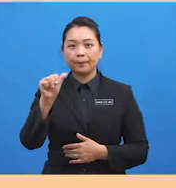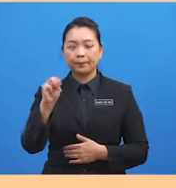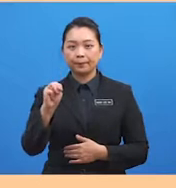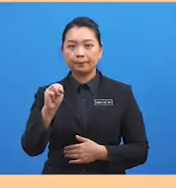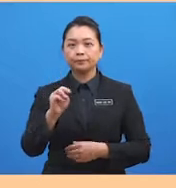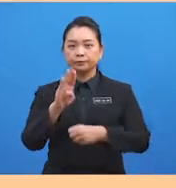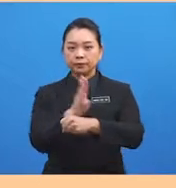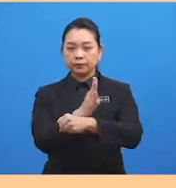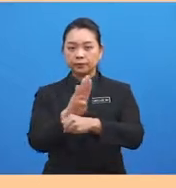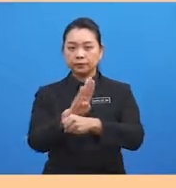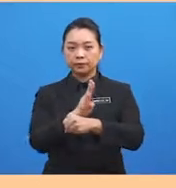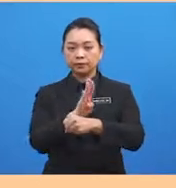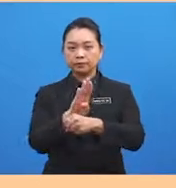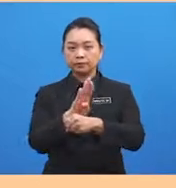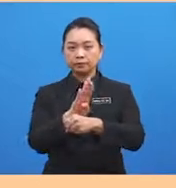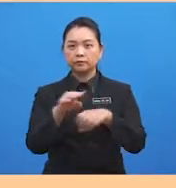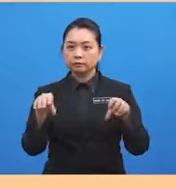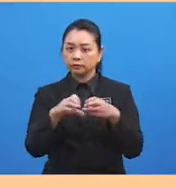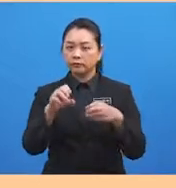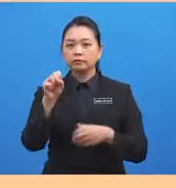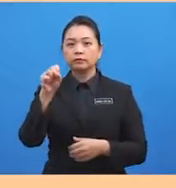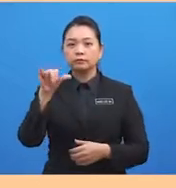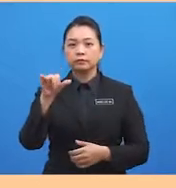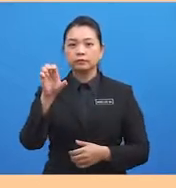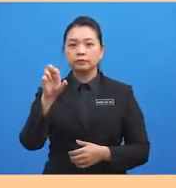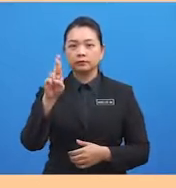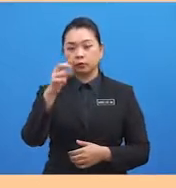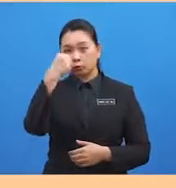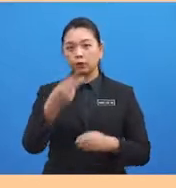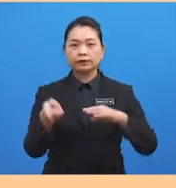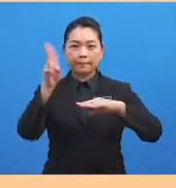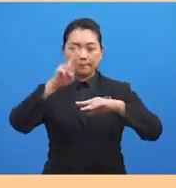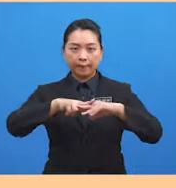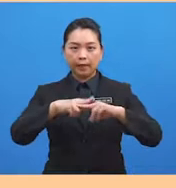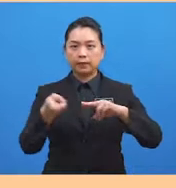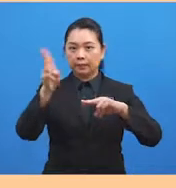Peniagaan menerbitkan share untuk menambah modal.